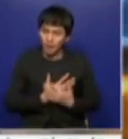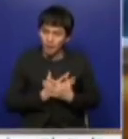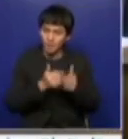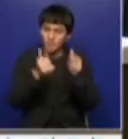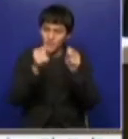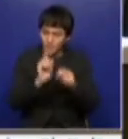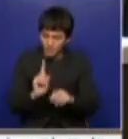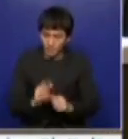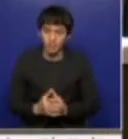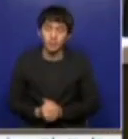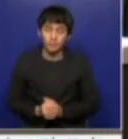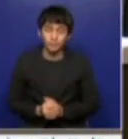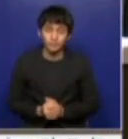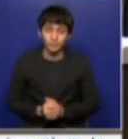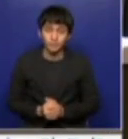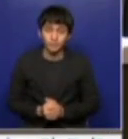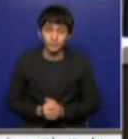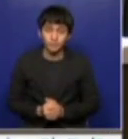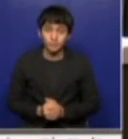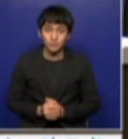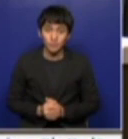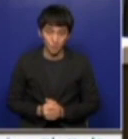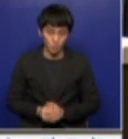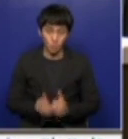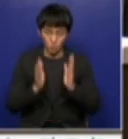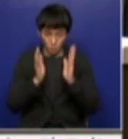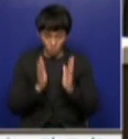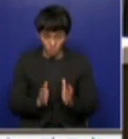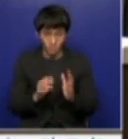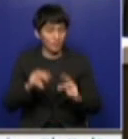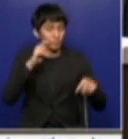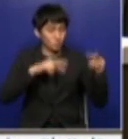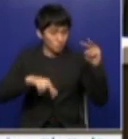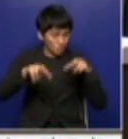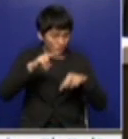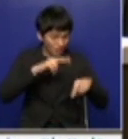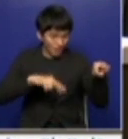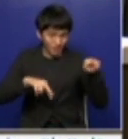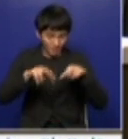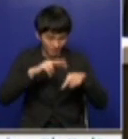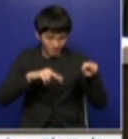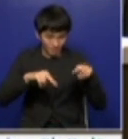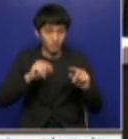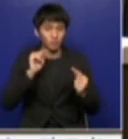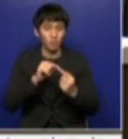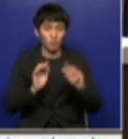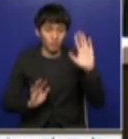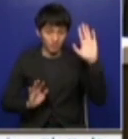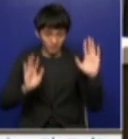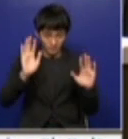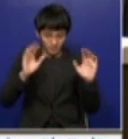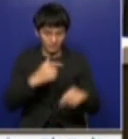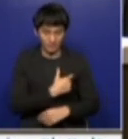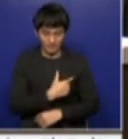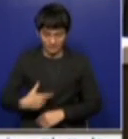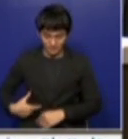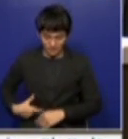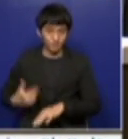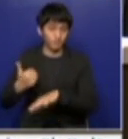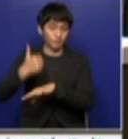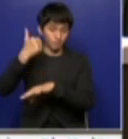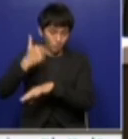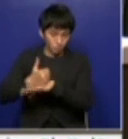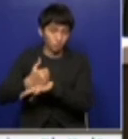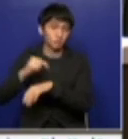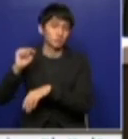เป็นประชาชนที่อยู่ในการปกครองของประเทศนี้ในระบอบประชาธิปไตยอันมีพระมหากษัตริย์ทรง